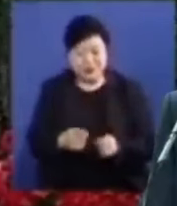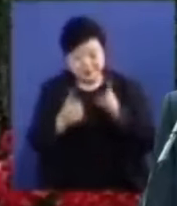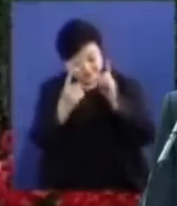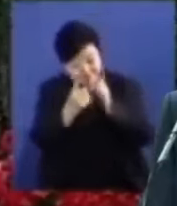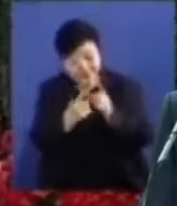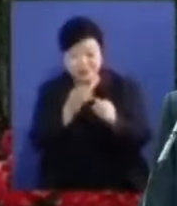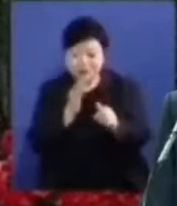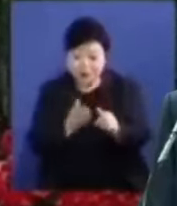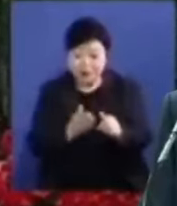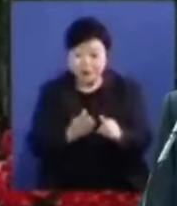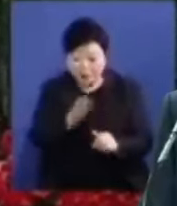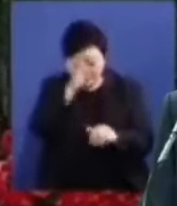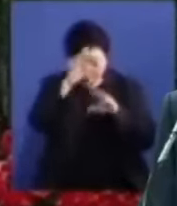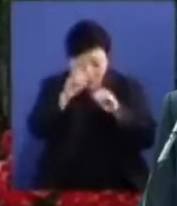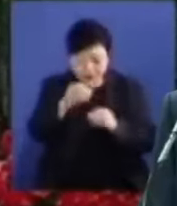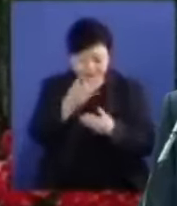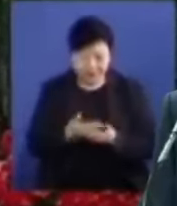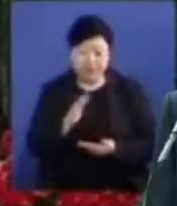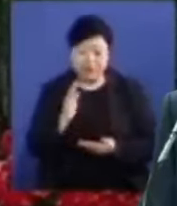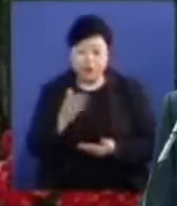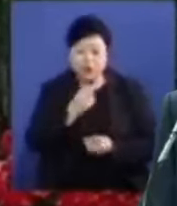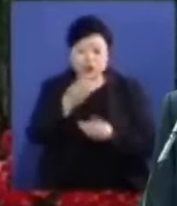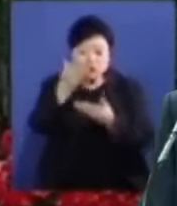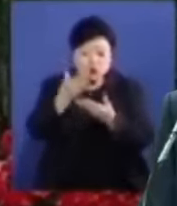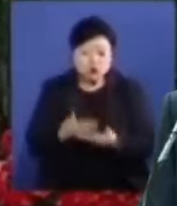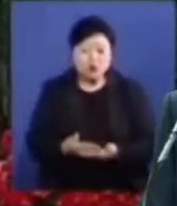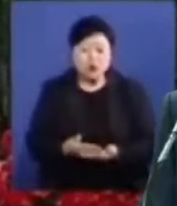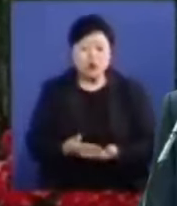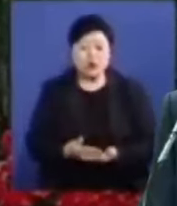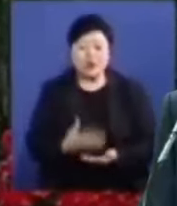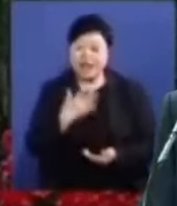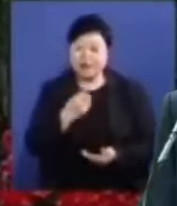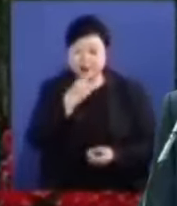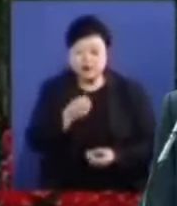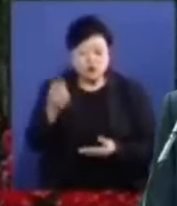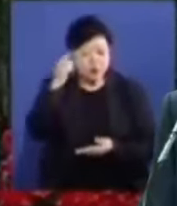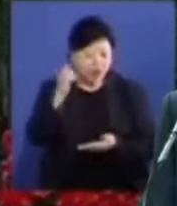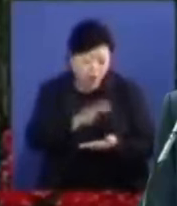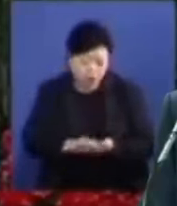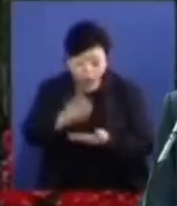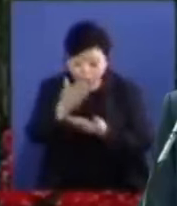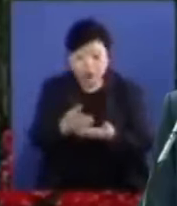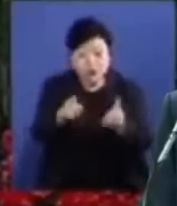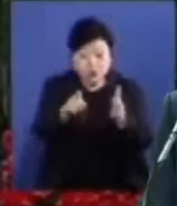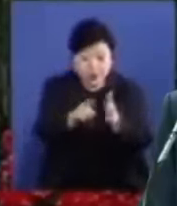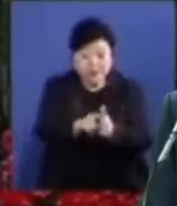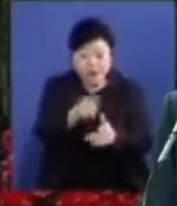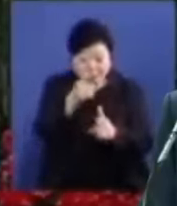찾아가서 구하면 신유를 얻게 되고, 축복의 복음은 아브라함의 복과 형통을 얻기 위해서